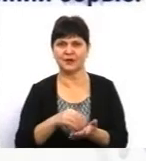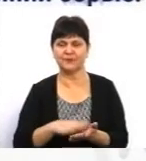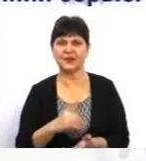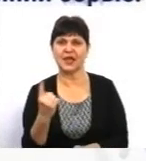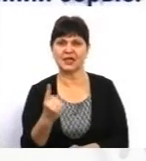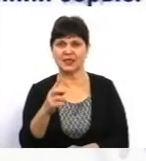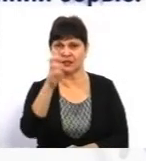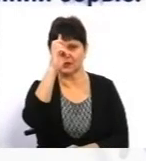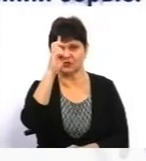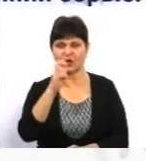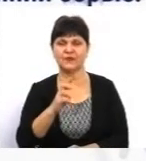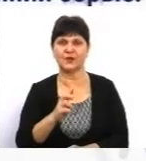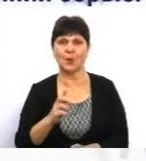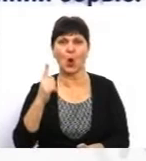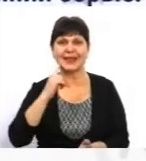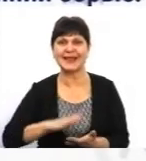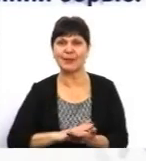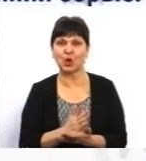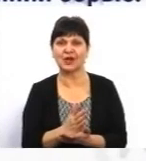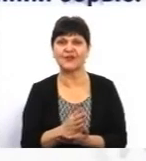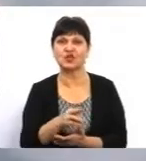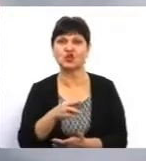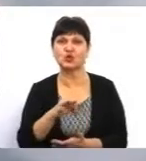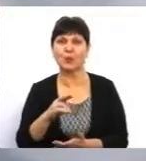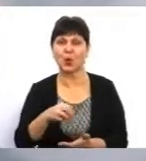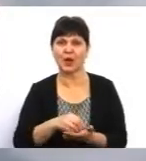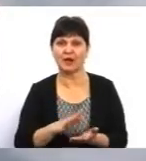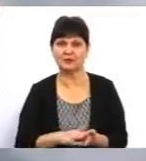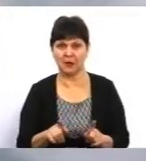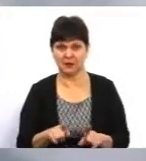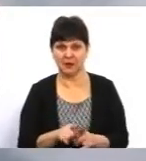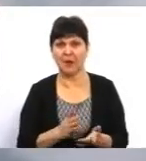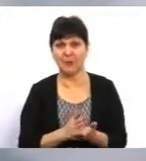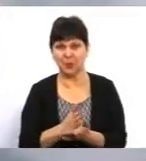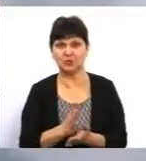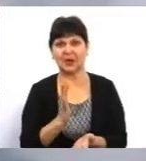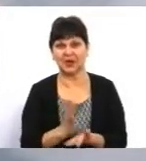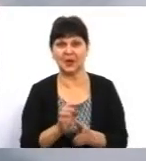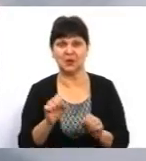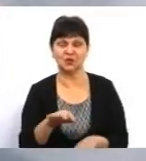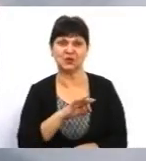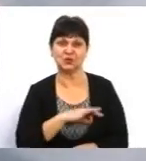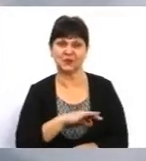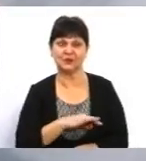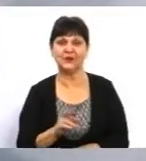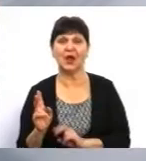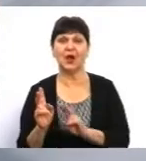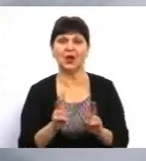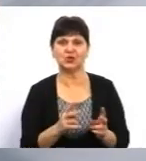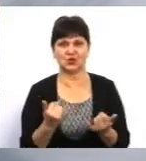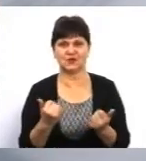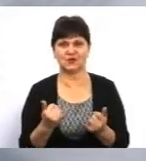державному демографічному реєстрі. Навіть такою послугою можна скористатись. Хто сьогодні безпосередньо